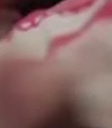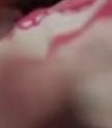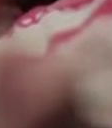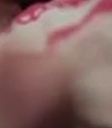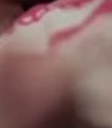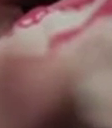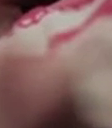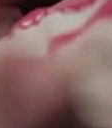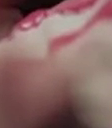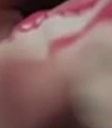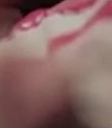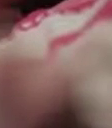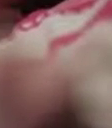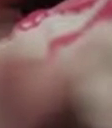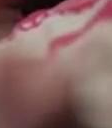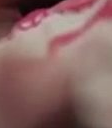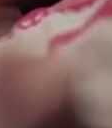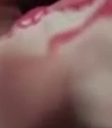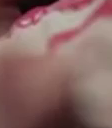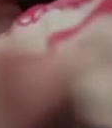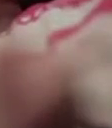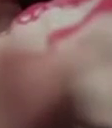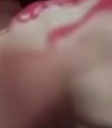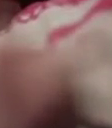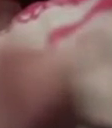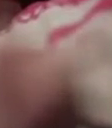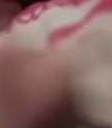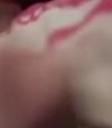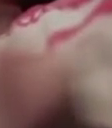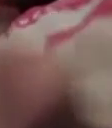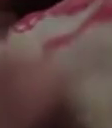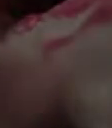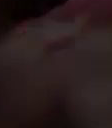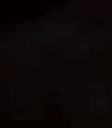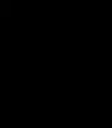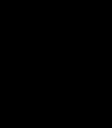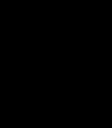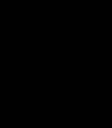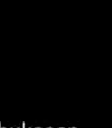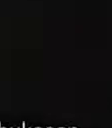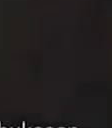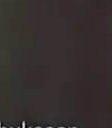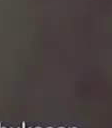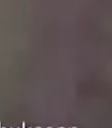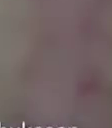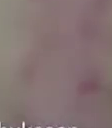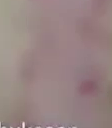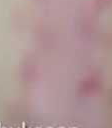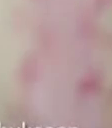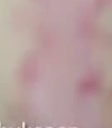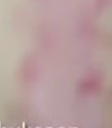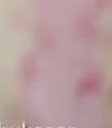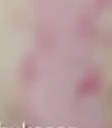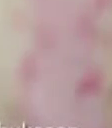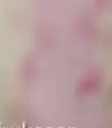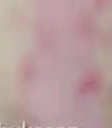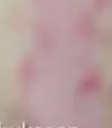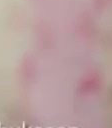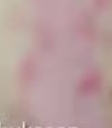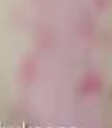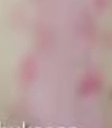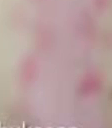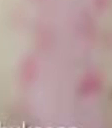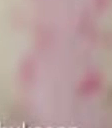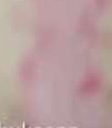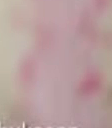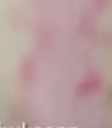kumadrona. Ligtas na naipanganak si Baby Realu, pero dinugo naman si Marilu. Nanganak siya pagdating ng